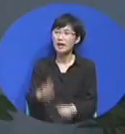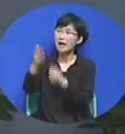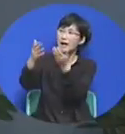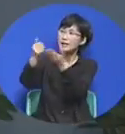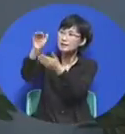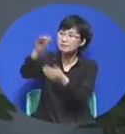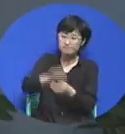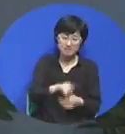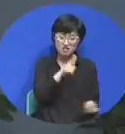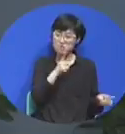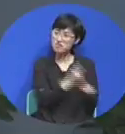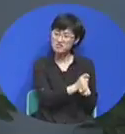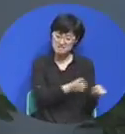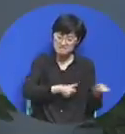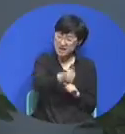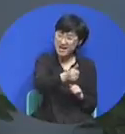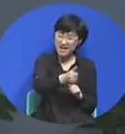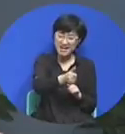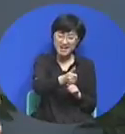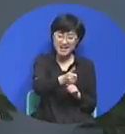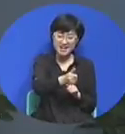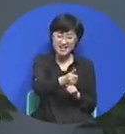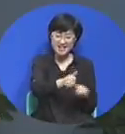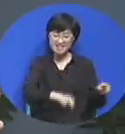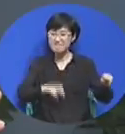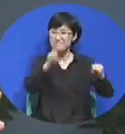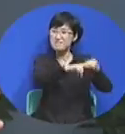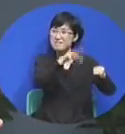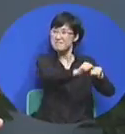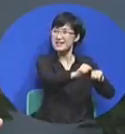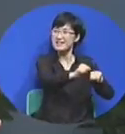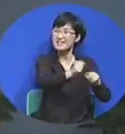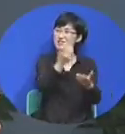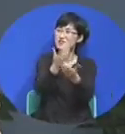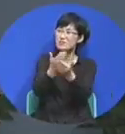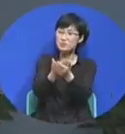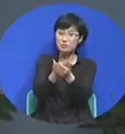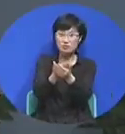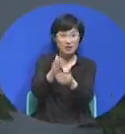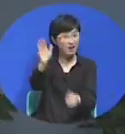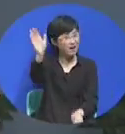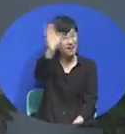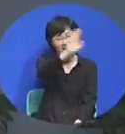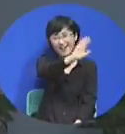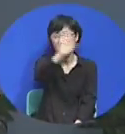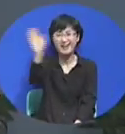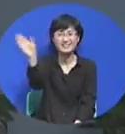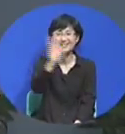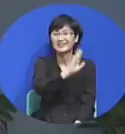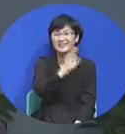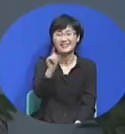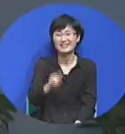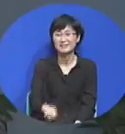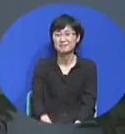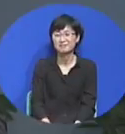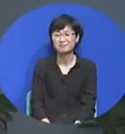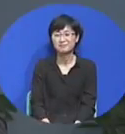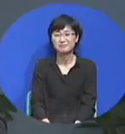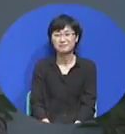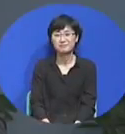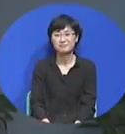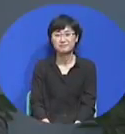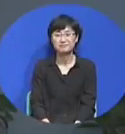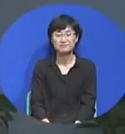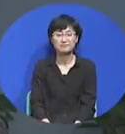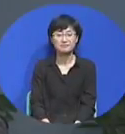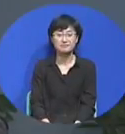원수들을 쳐부수고 총회장 되게 주옵소서. 이 기도하려면 어려워요, 저는. It's very hard for me to pray this prayer. God, help 그렇잖아요. me to be the general assembly moderator so I can strike down